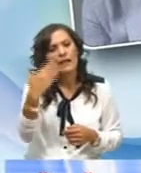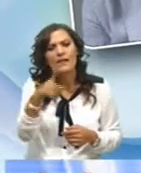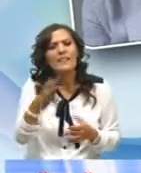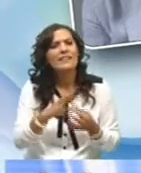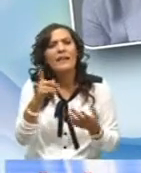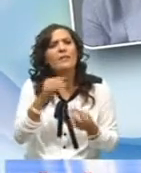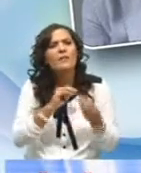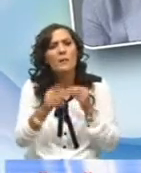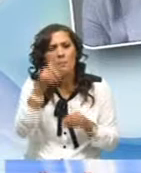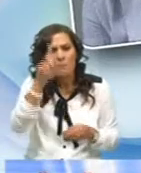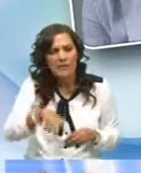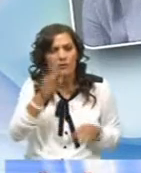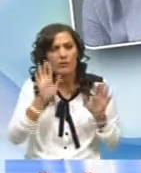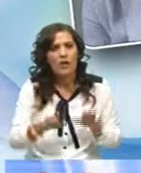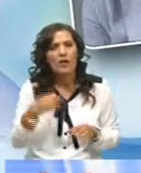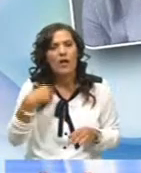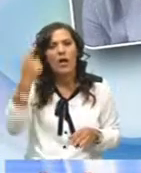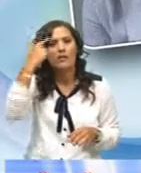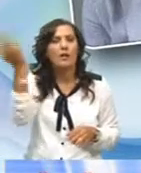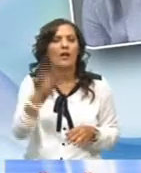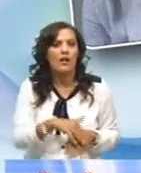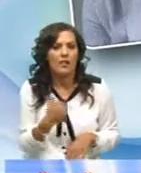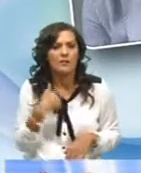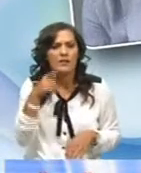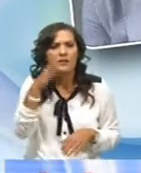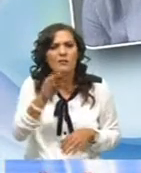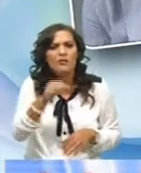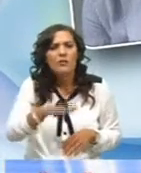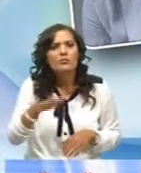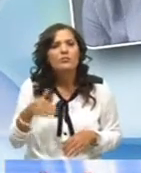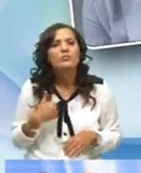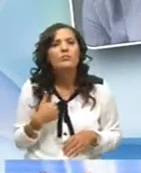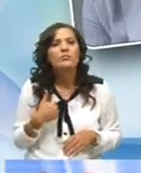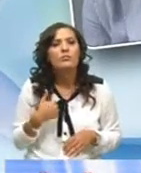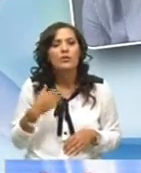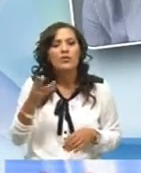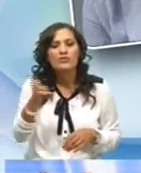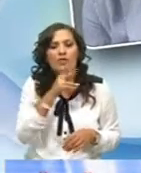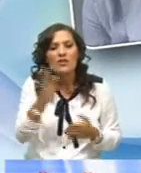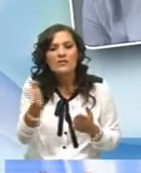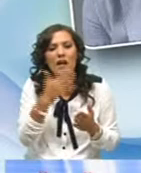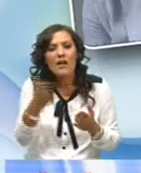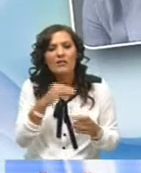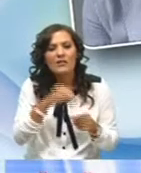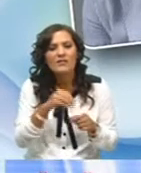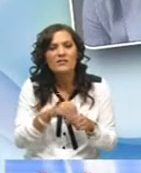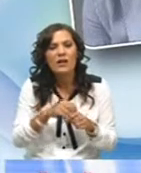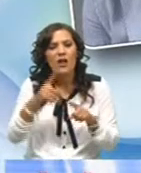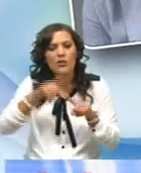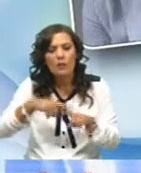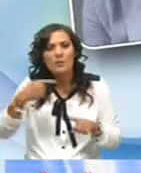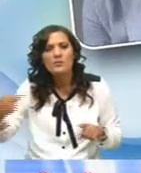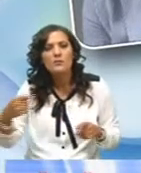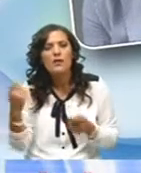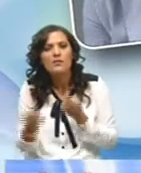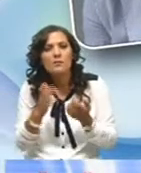bakayım Gel nedir senin derdin bir gün kalır bu aklıma geldi bir gittim ki çocuk cazım son sayfalarda ilk onu toplama ve